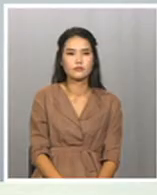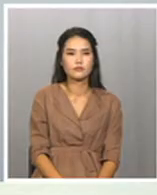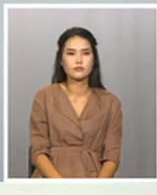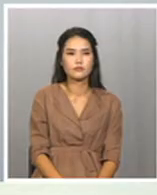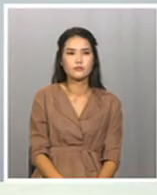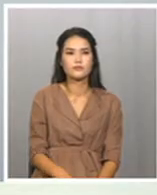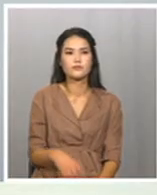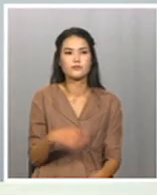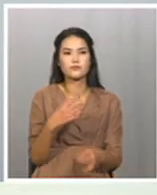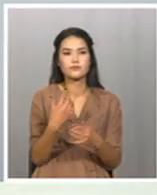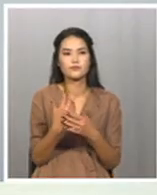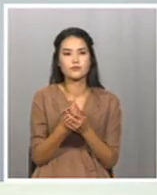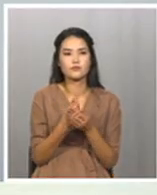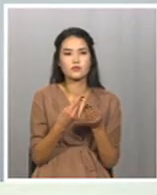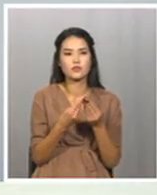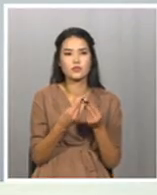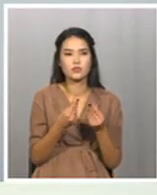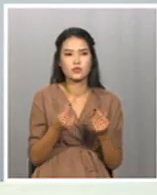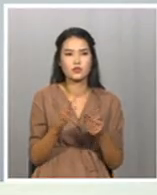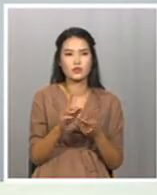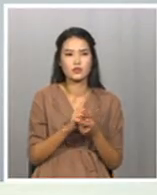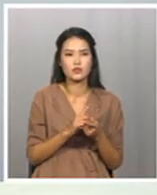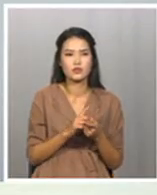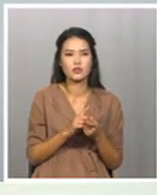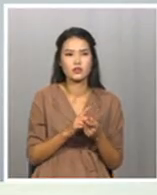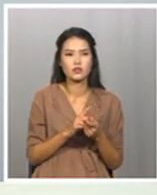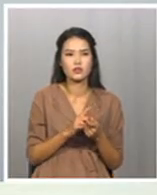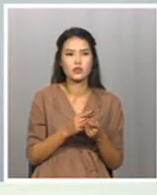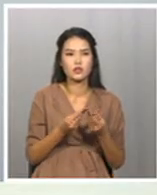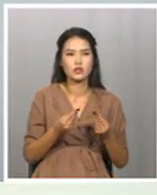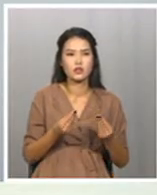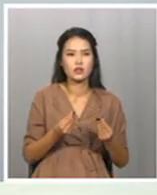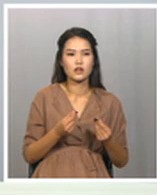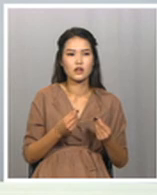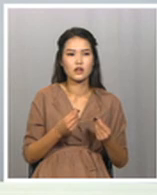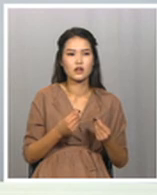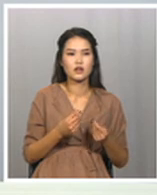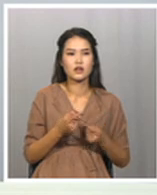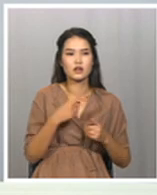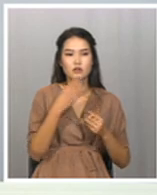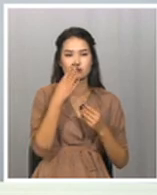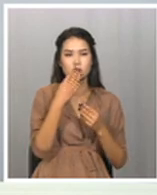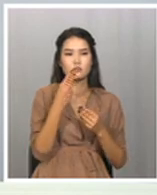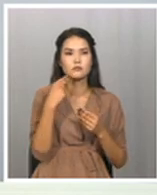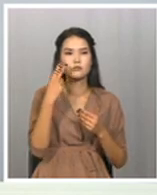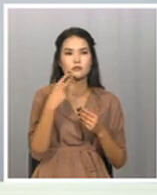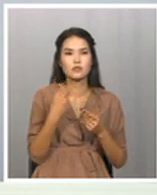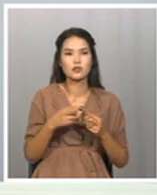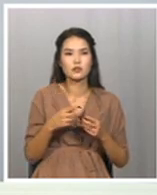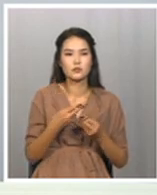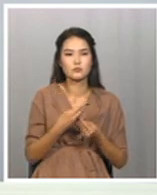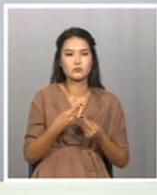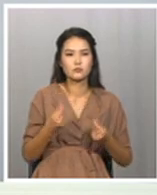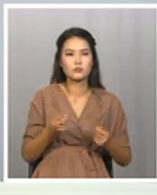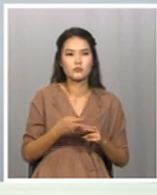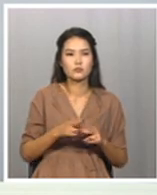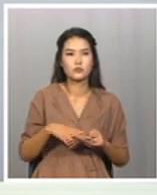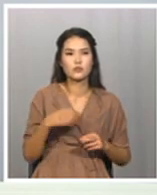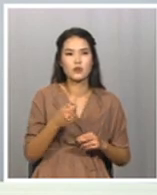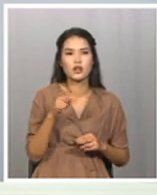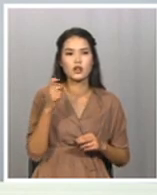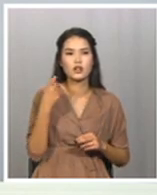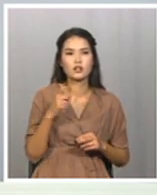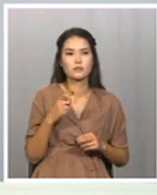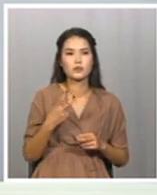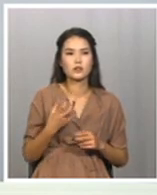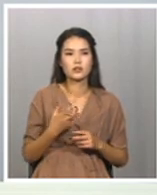Қышқыл ерітіндісінің нәтижесінде ерітінді бейтараптанды. Осы жүргізілген тәжірибенің химиялық реакция теңдеулерін